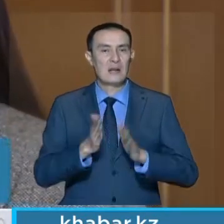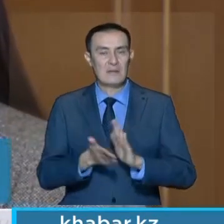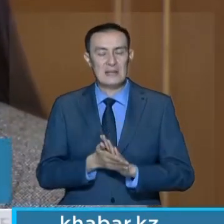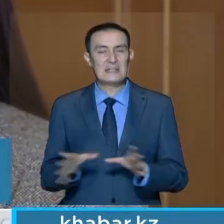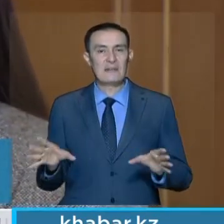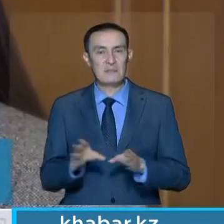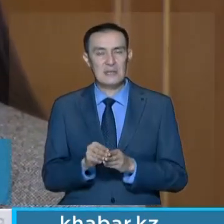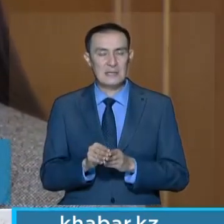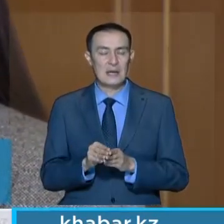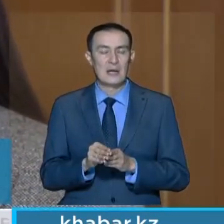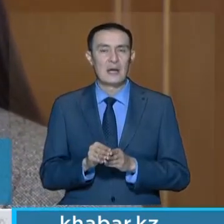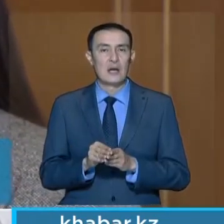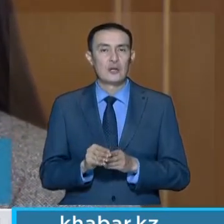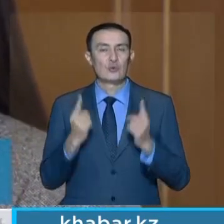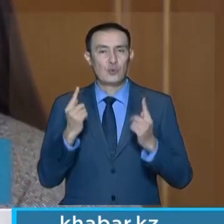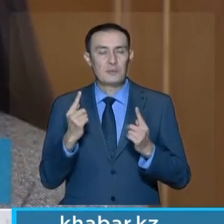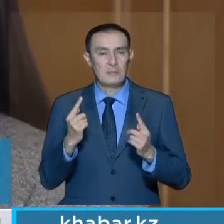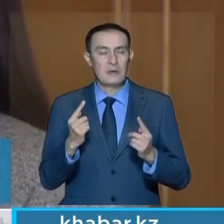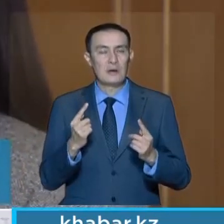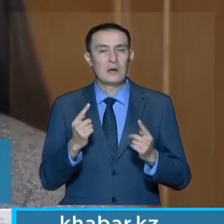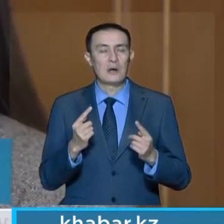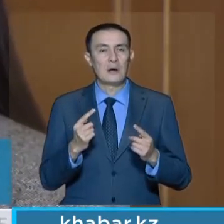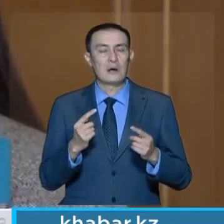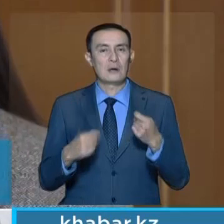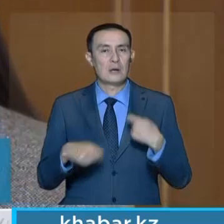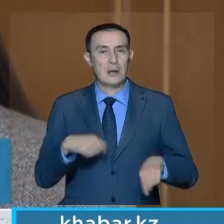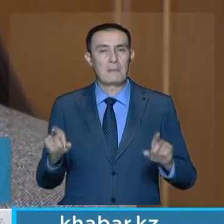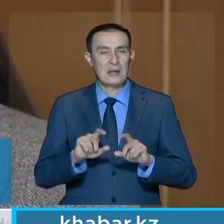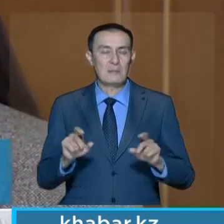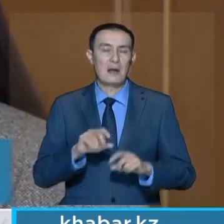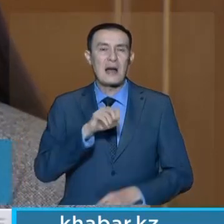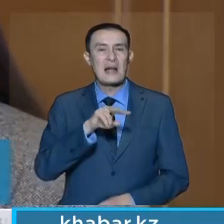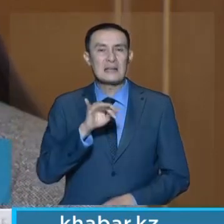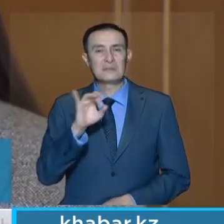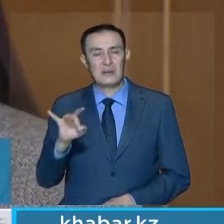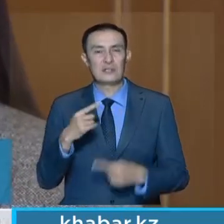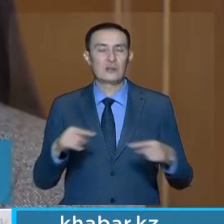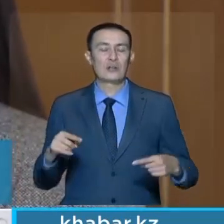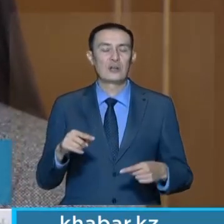совместно договариваемся с крупными площадками не только Алиэкспресса, но JD,